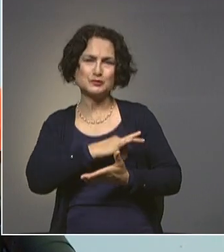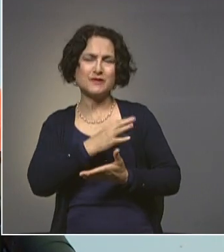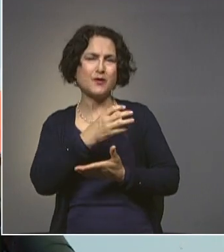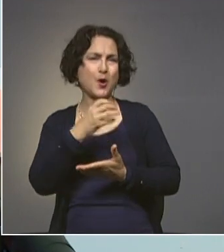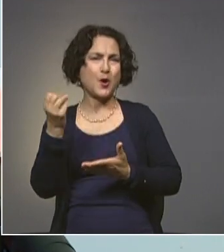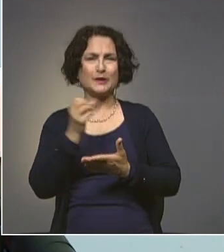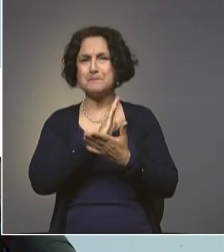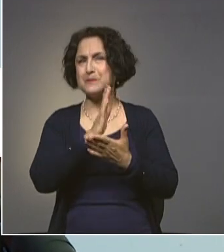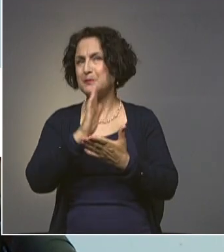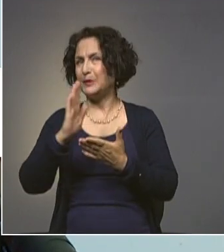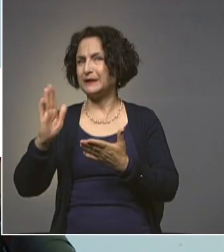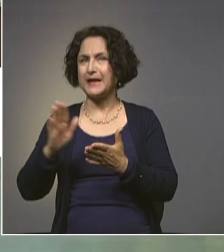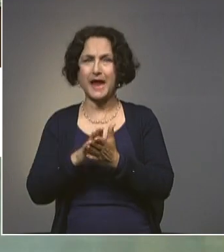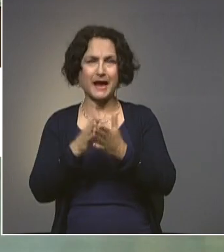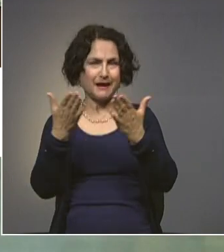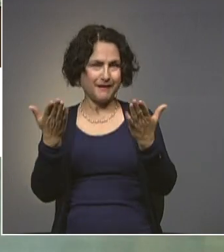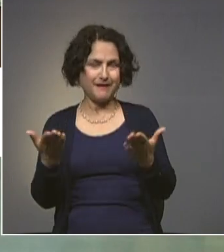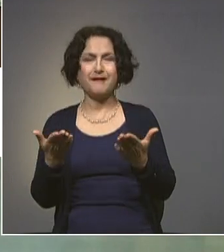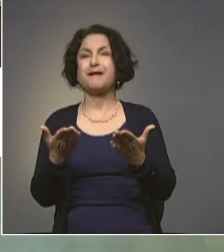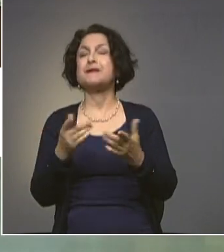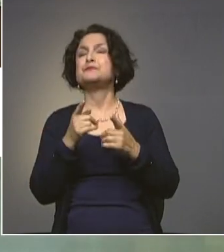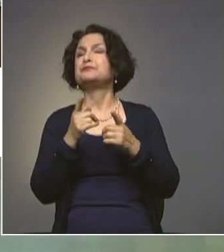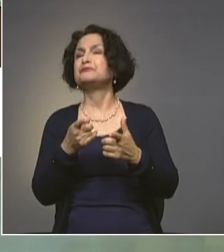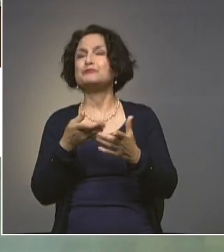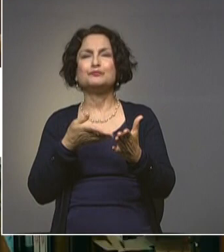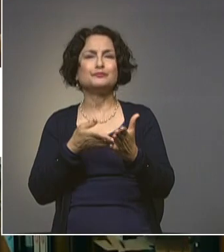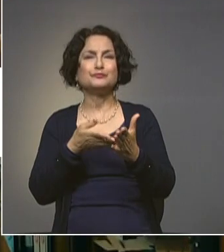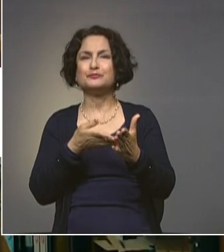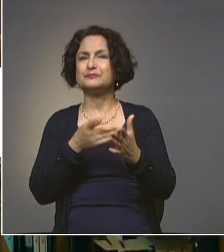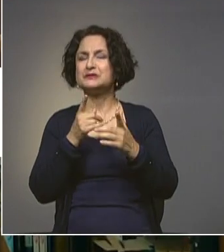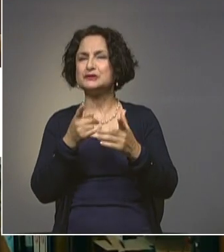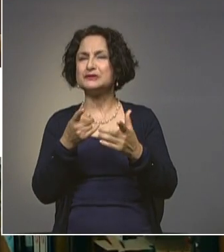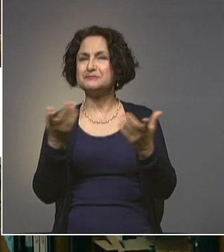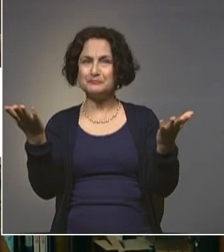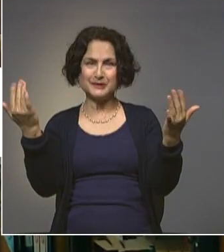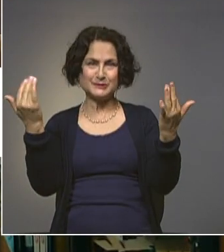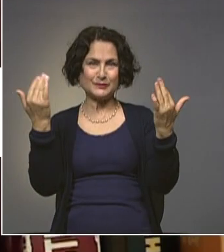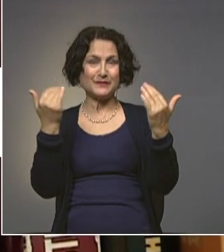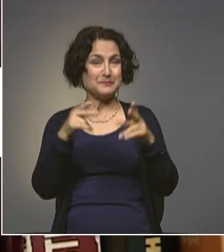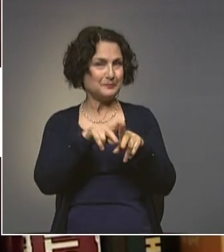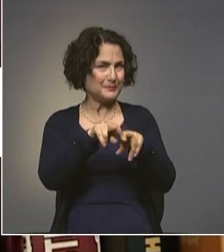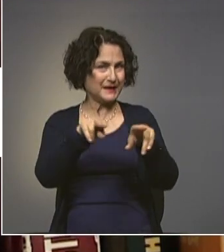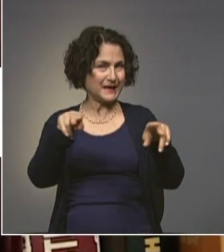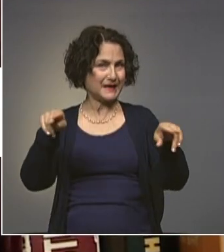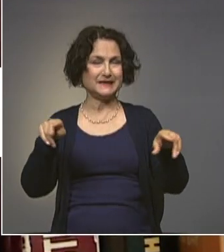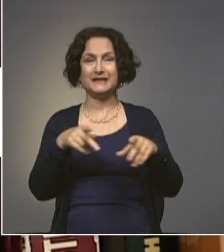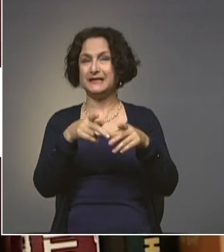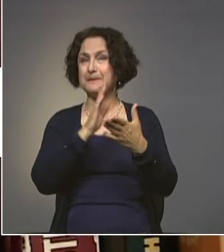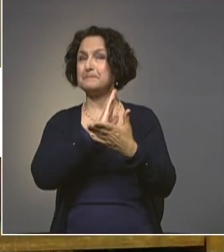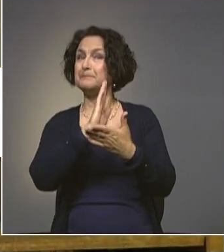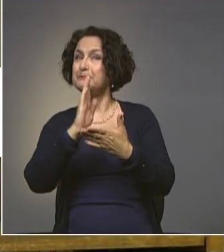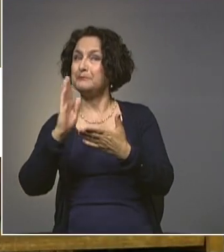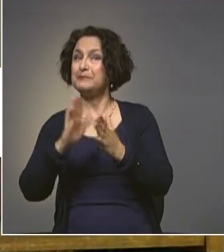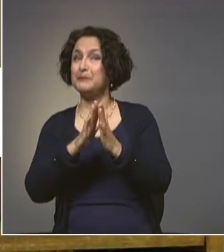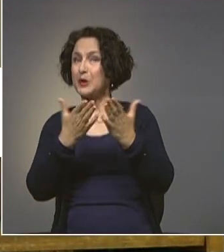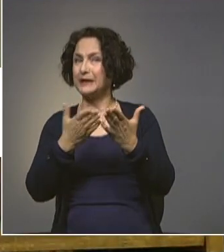информация, която тя ги интересува. По този повод, вероятно ще призовем приятели на библиотеката, по-състоятелни хора, предварително да